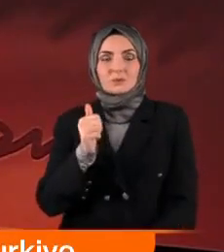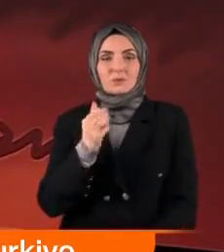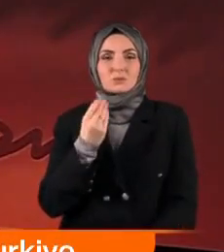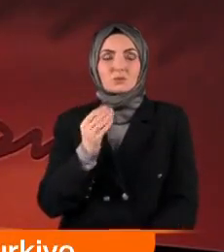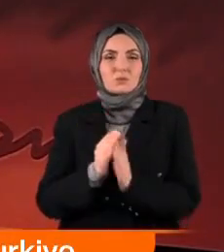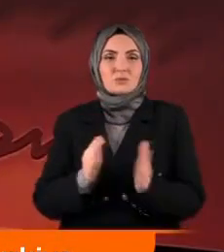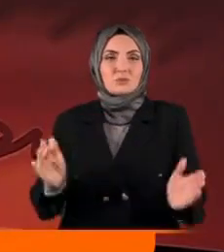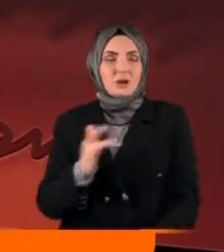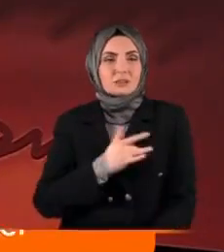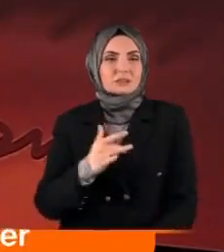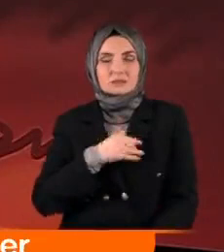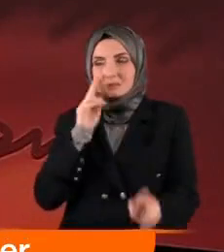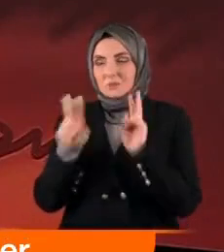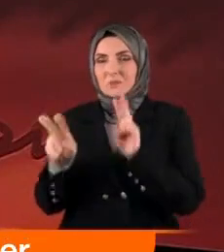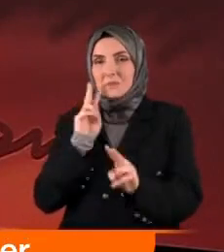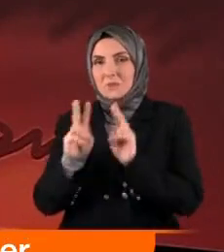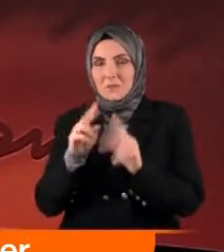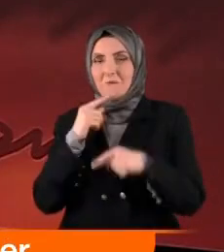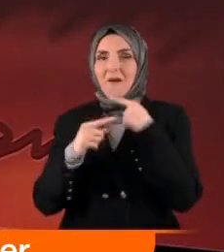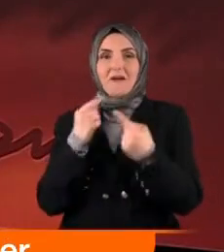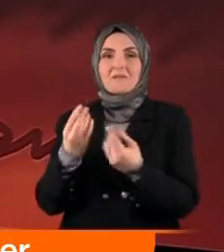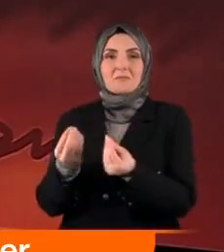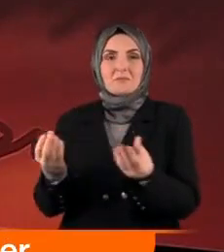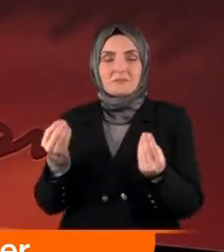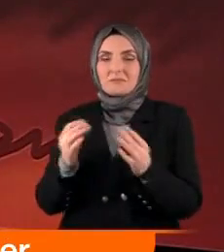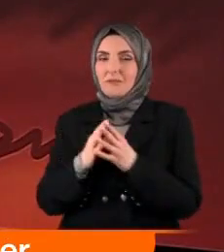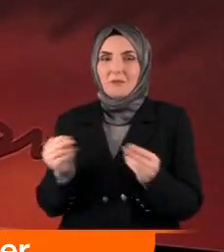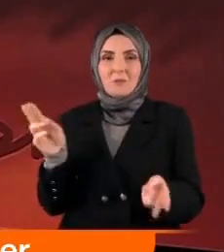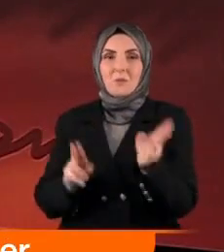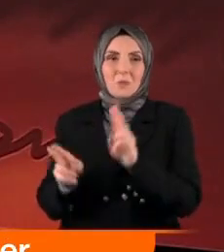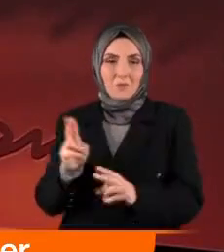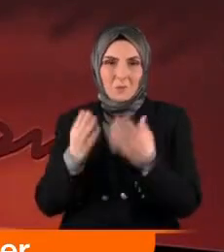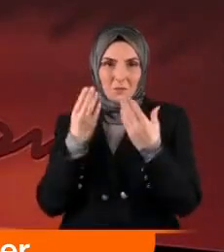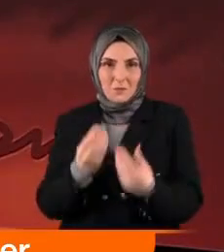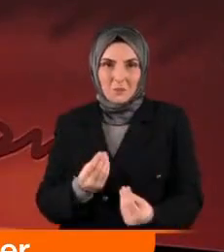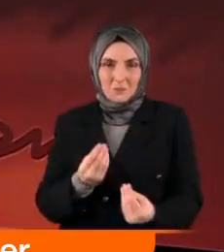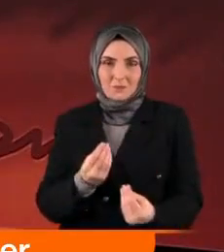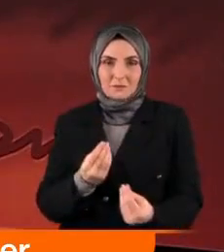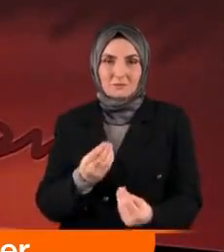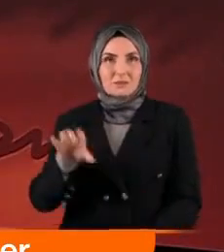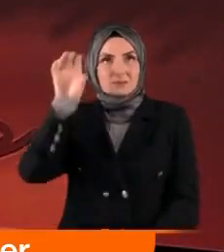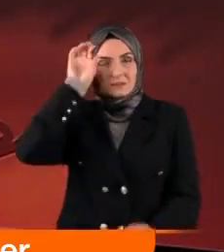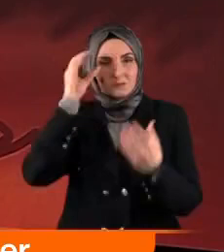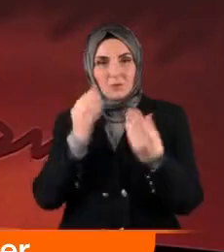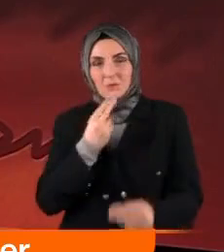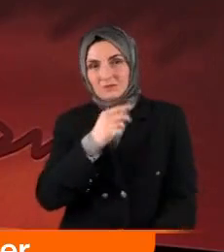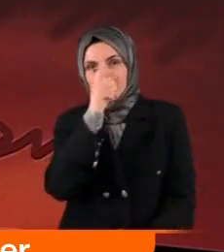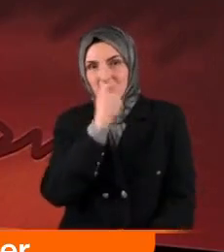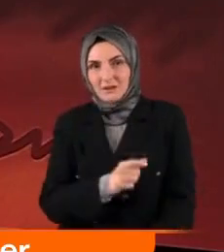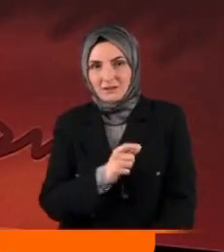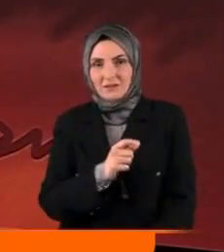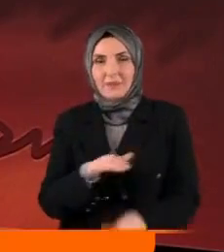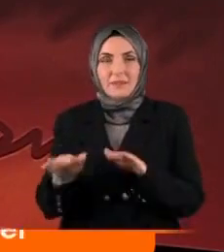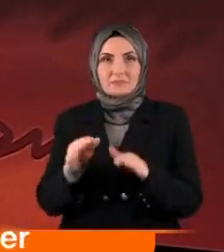tanıklık etmiş, yakınlarını kaybetmişti. Yaşananlardan etkilenen kadın her an deprem olacak korkusuyla yaşıyordu. O gün